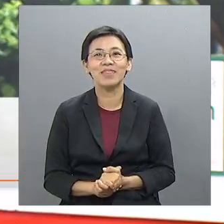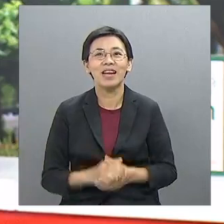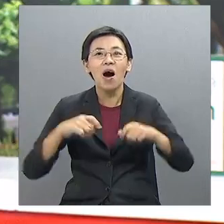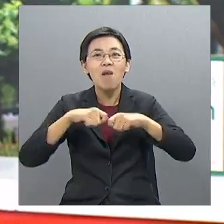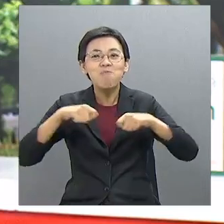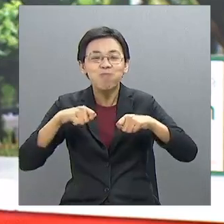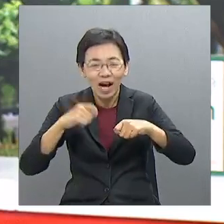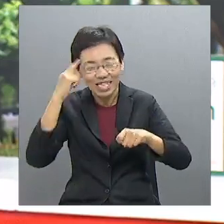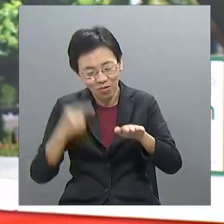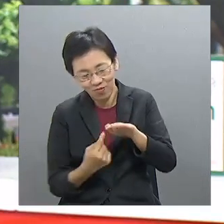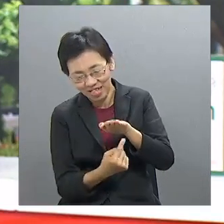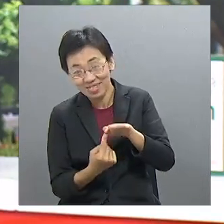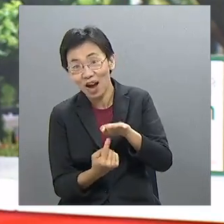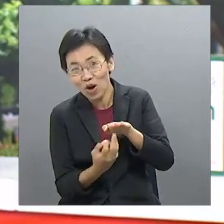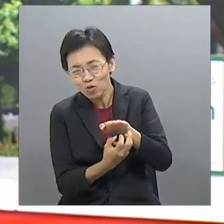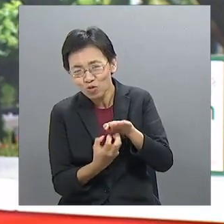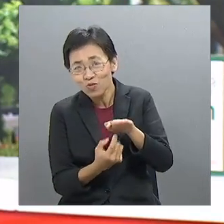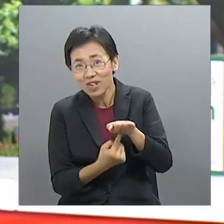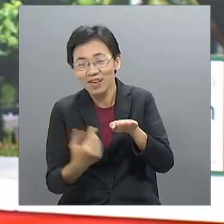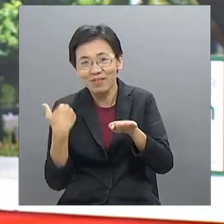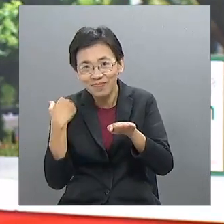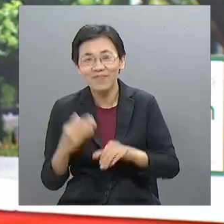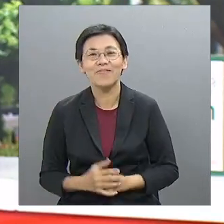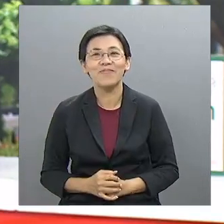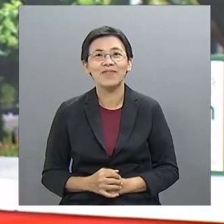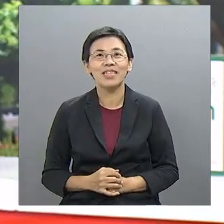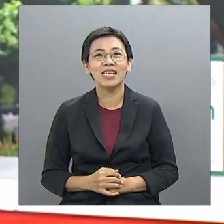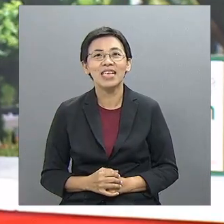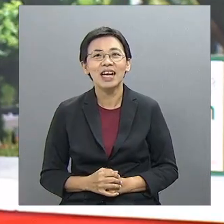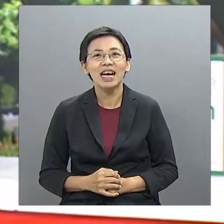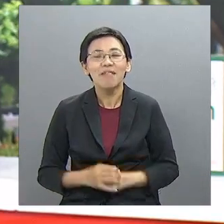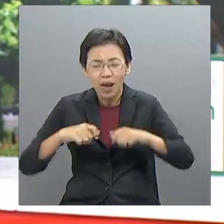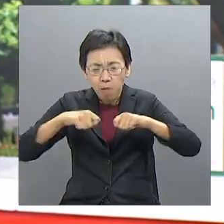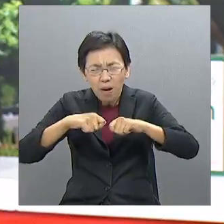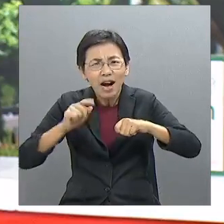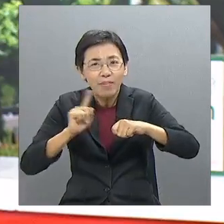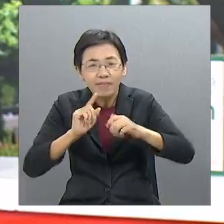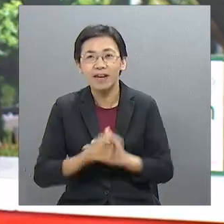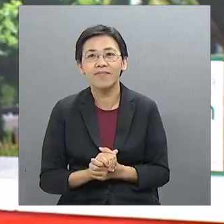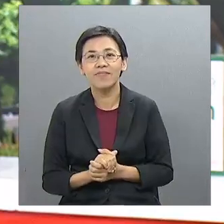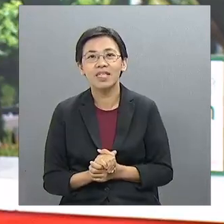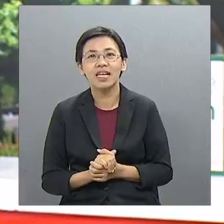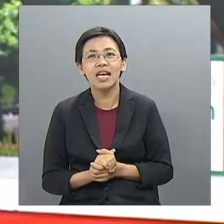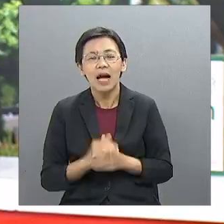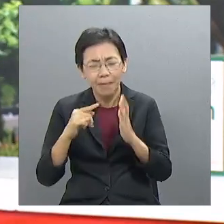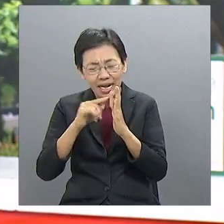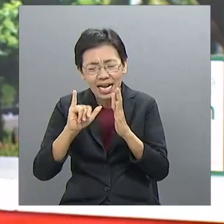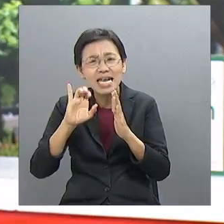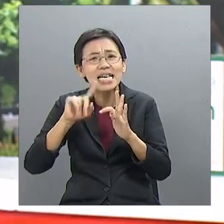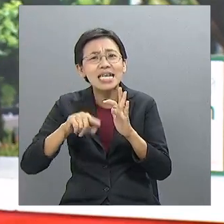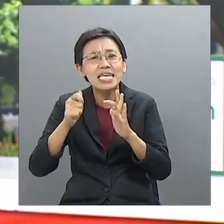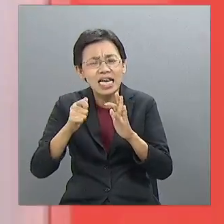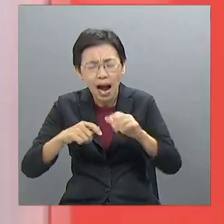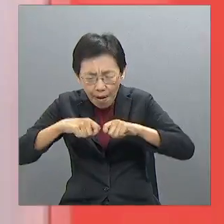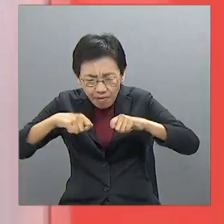ากพรงพย์คื optimism inphี่จะ